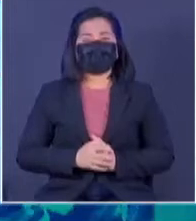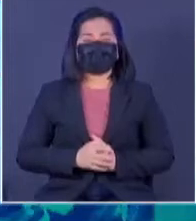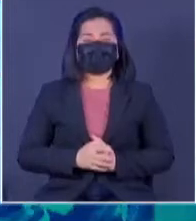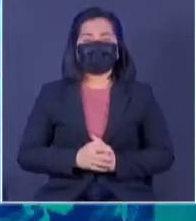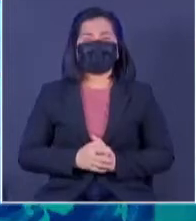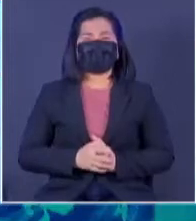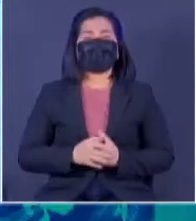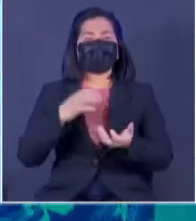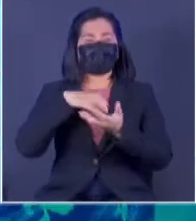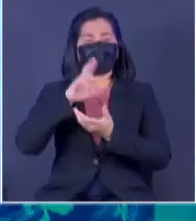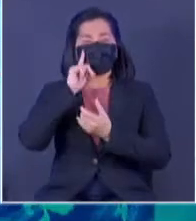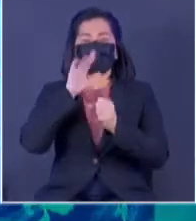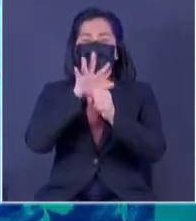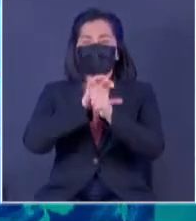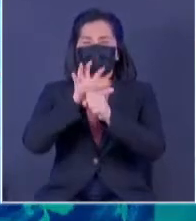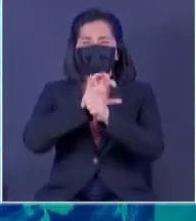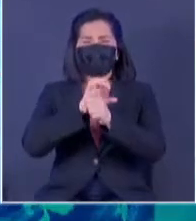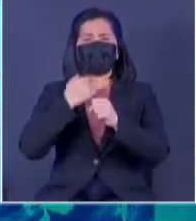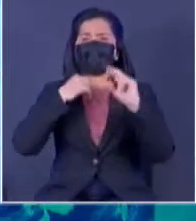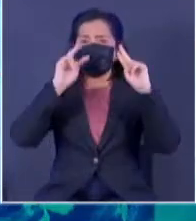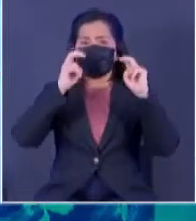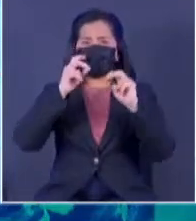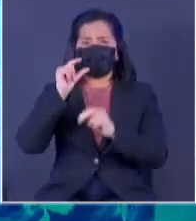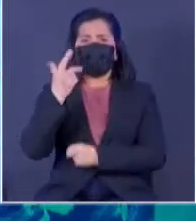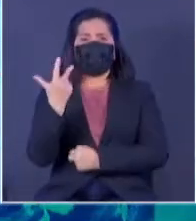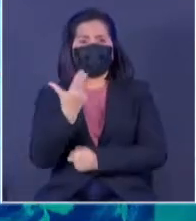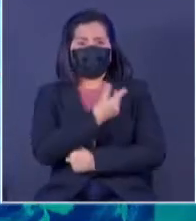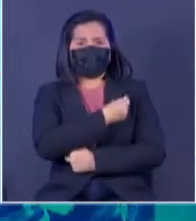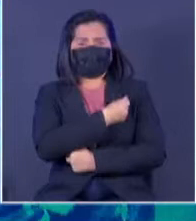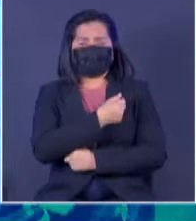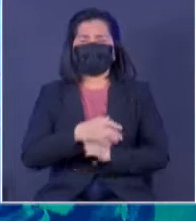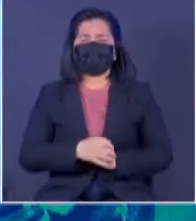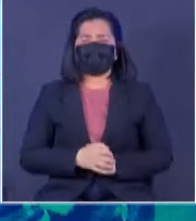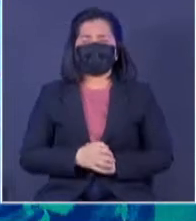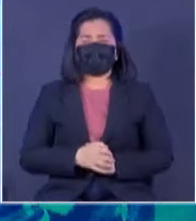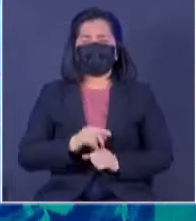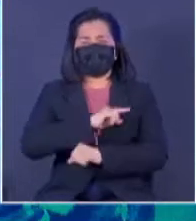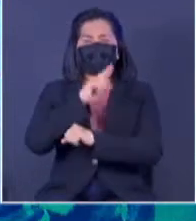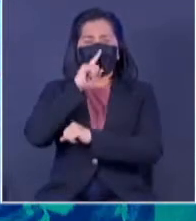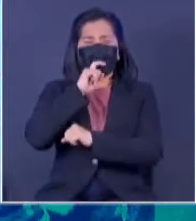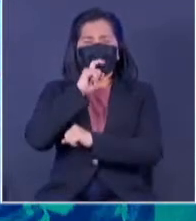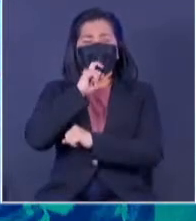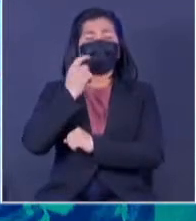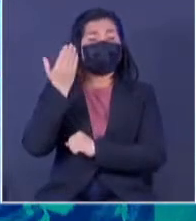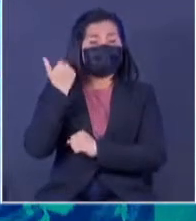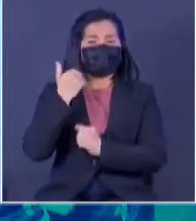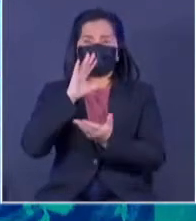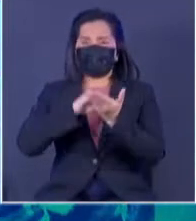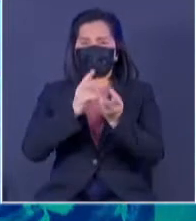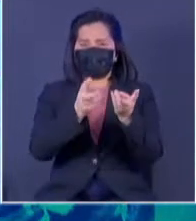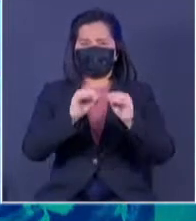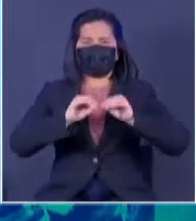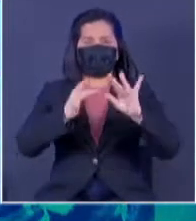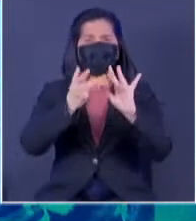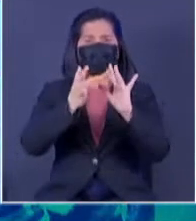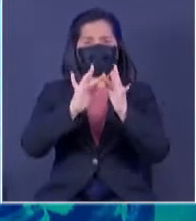สถานการณ์โควิด-19 มันมีประเด็นเรื่องของวัคซีนนะฮะตั้งแต่ช่วงวันอาทิตย์แล้วล่ะนะฮะมีข้อมูลที่เขาแชร์กันในโลก